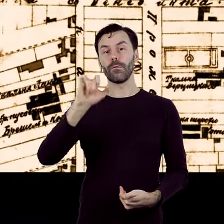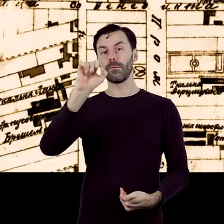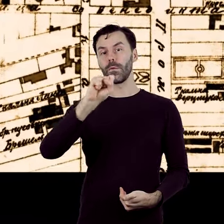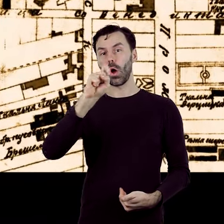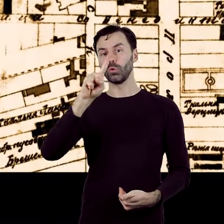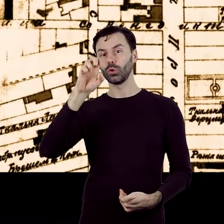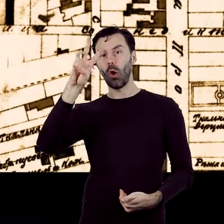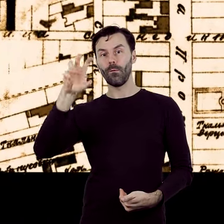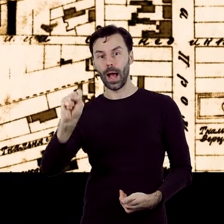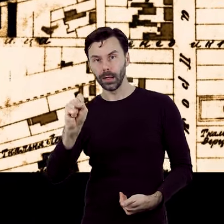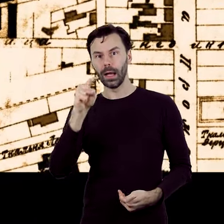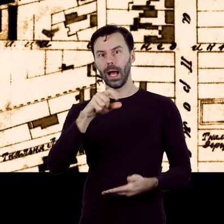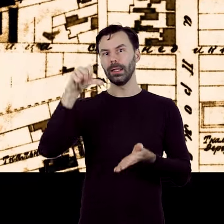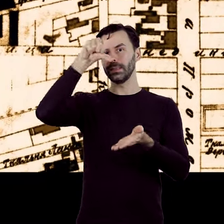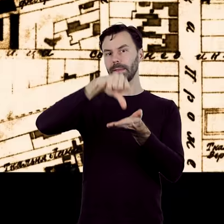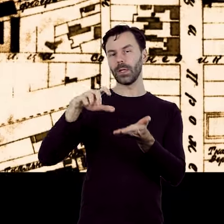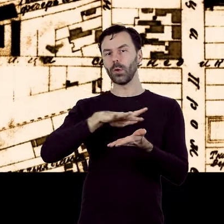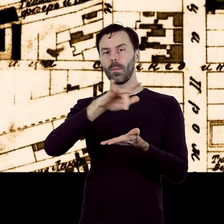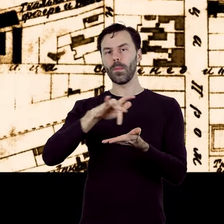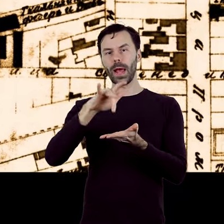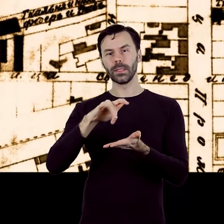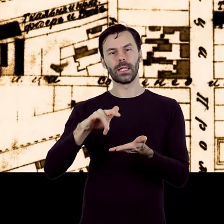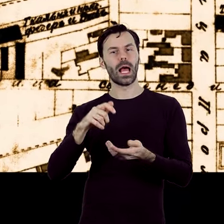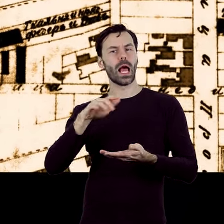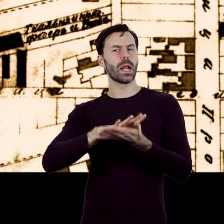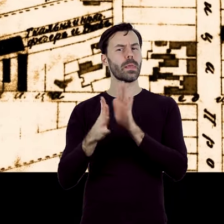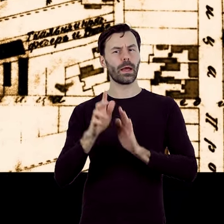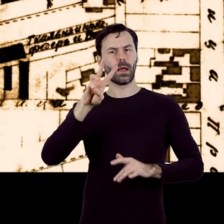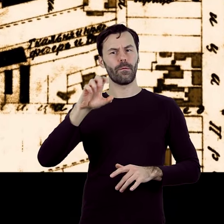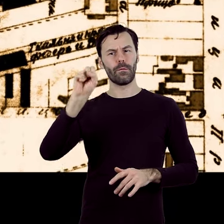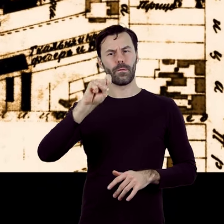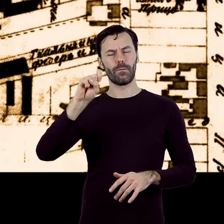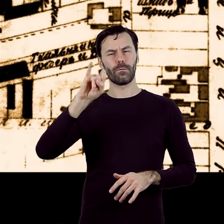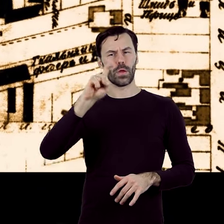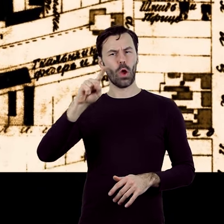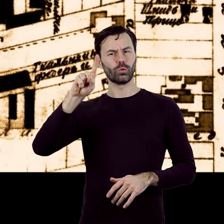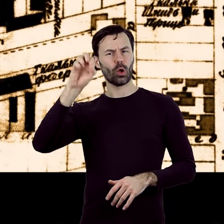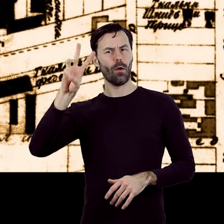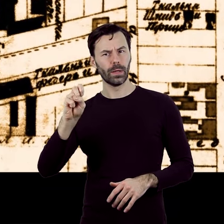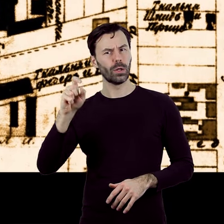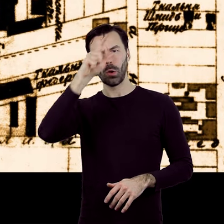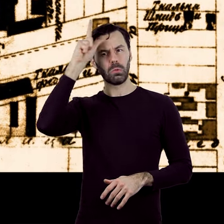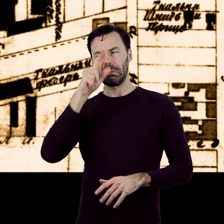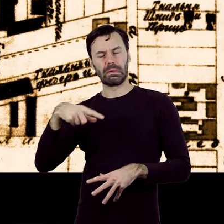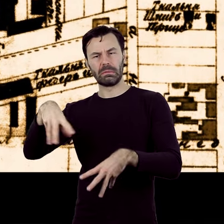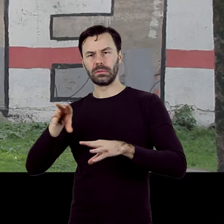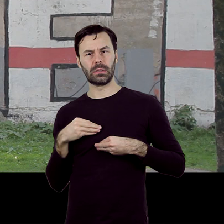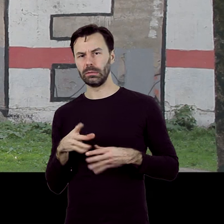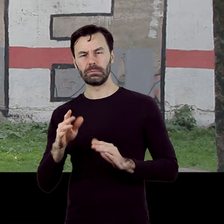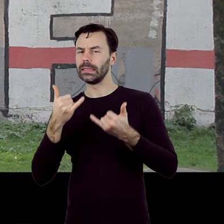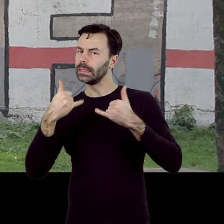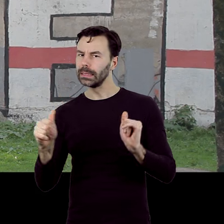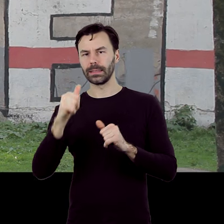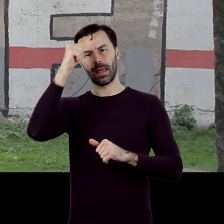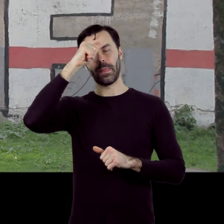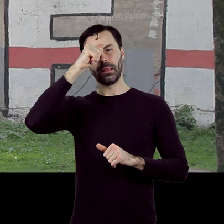Wiązową, a położony w jej centrum plac jako Wiązowy Rynek, ale nazwy te nie zafunkcjonowały w zbiorowej świadomości.